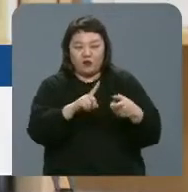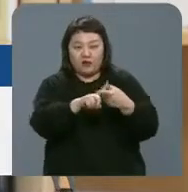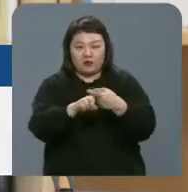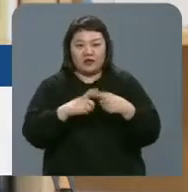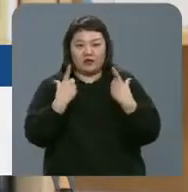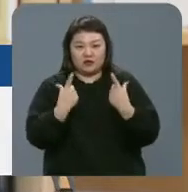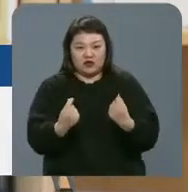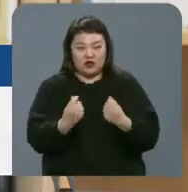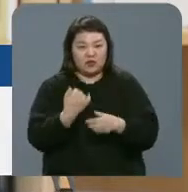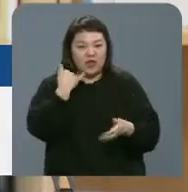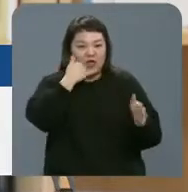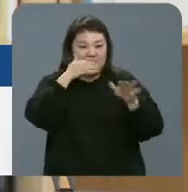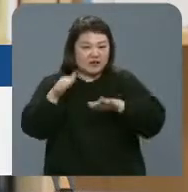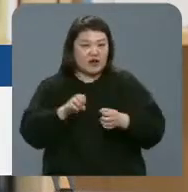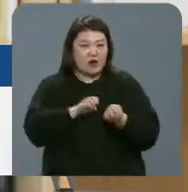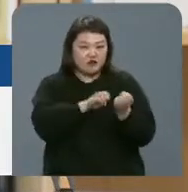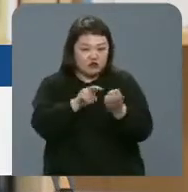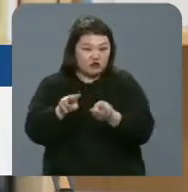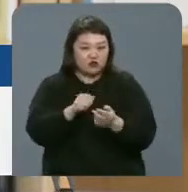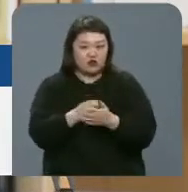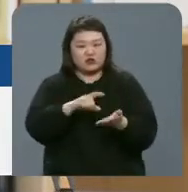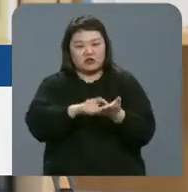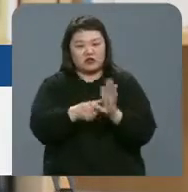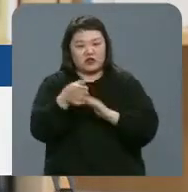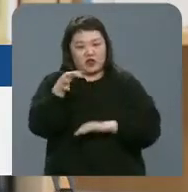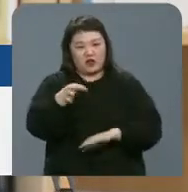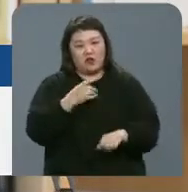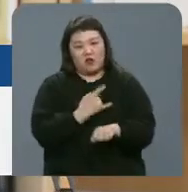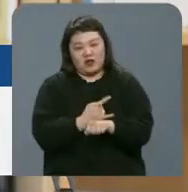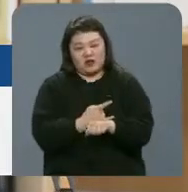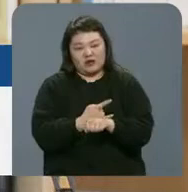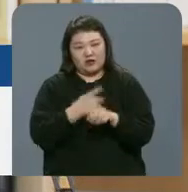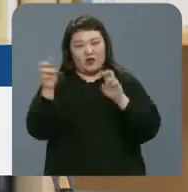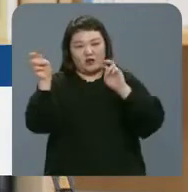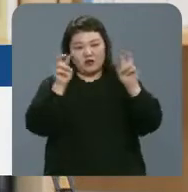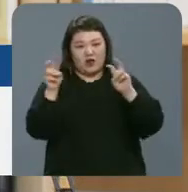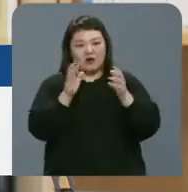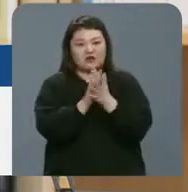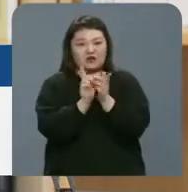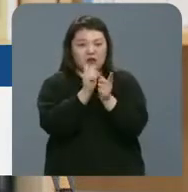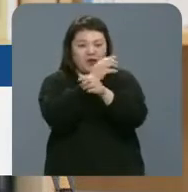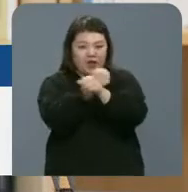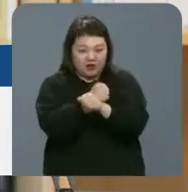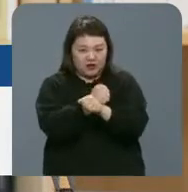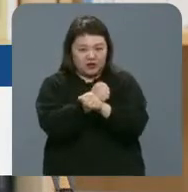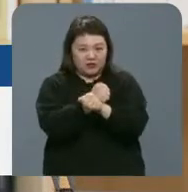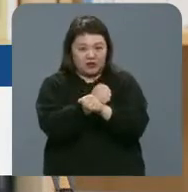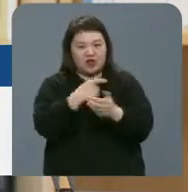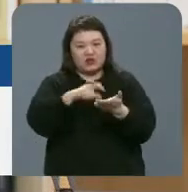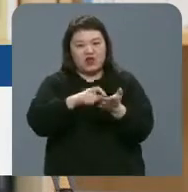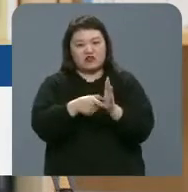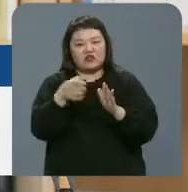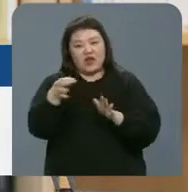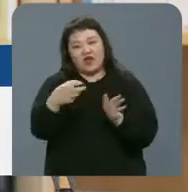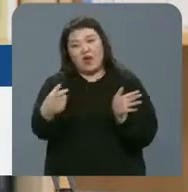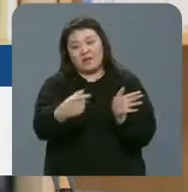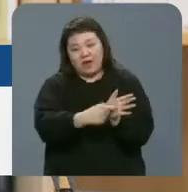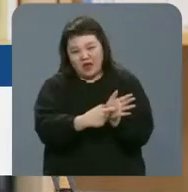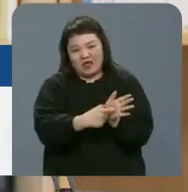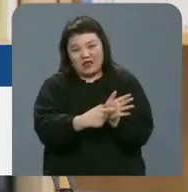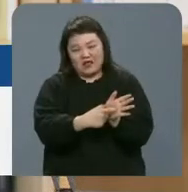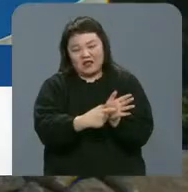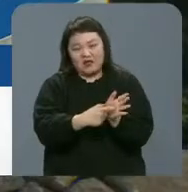회상 물려도 적정 가격으로 해가지고 할 수 있는 업체가 1천 할 수 있도록 적정가격 5 시절을 둔